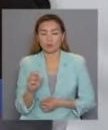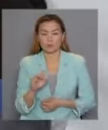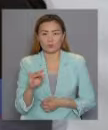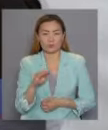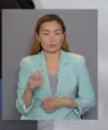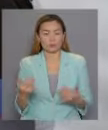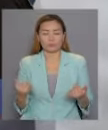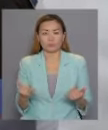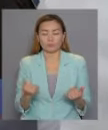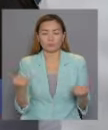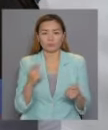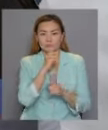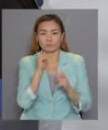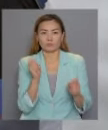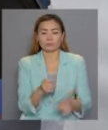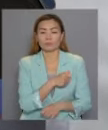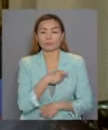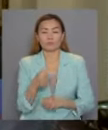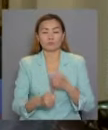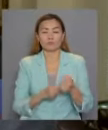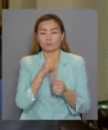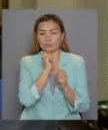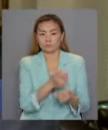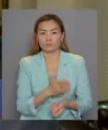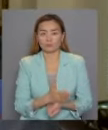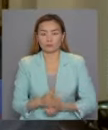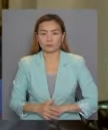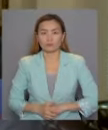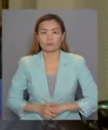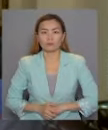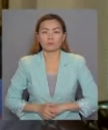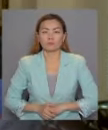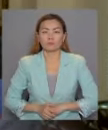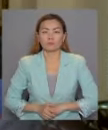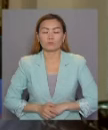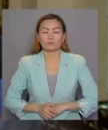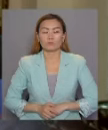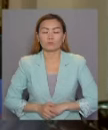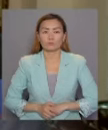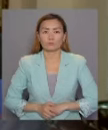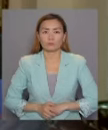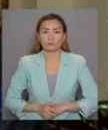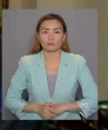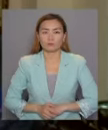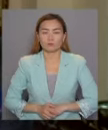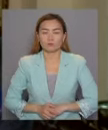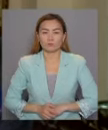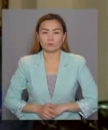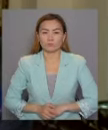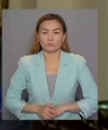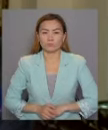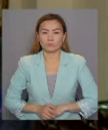Ержан бүгінде парламент мәжілісінің депутаты атынан алғыс хат пен сыйлыққа ие болды. Кім қолын созды жаңа